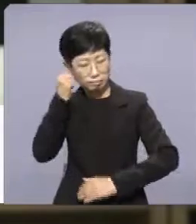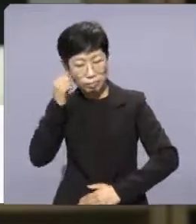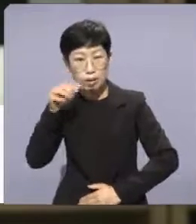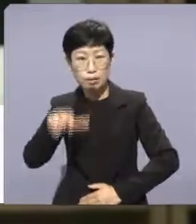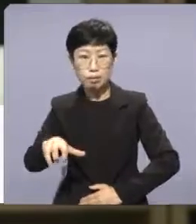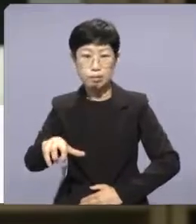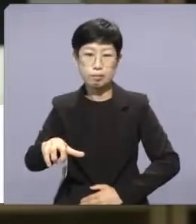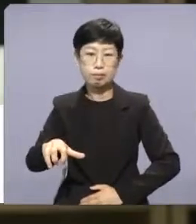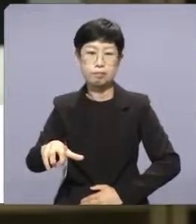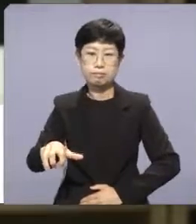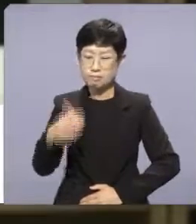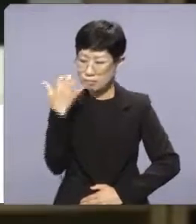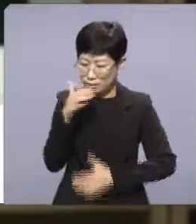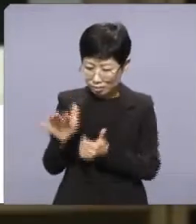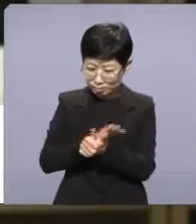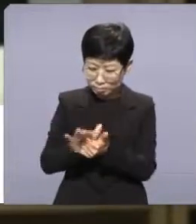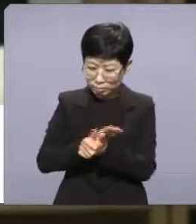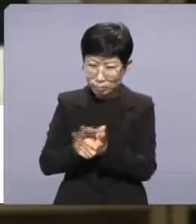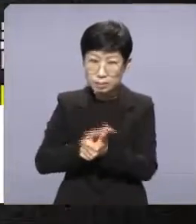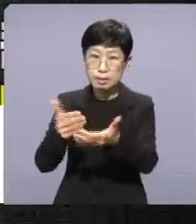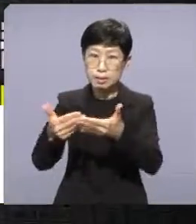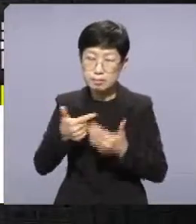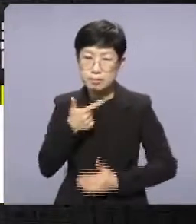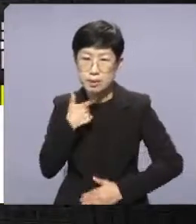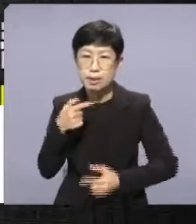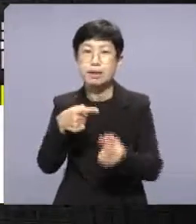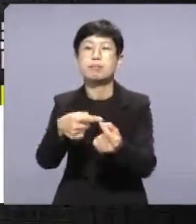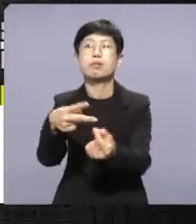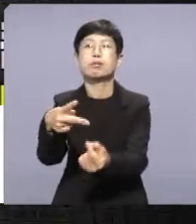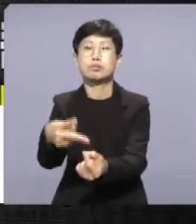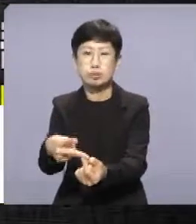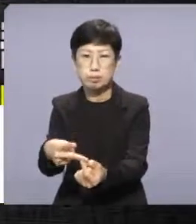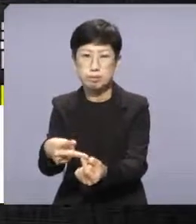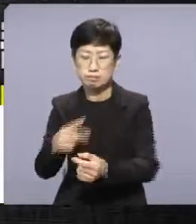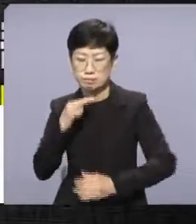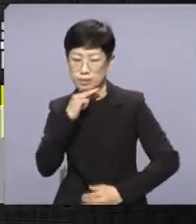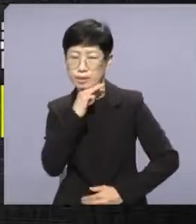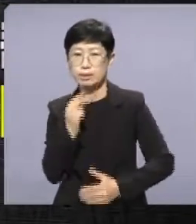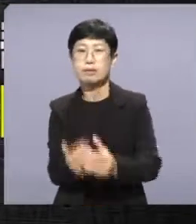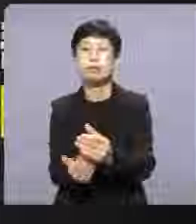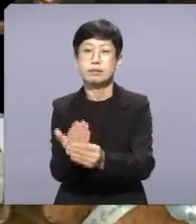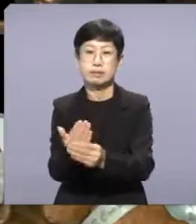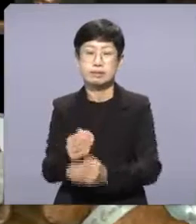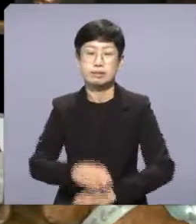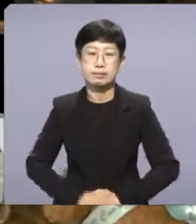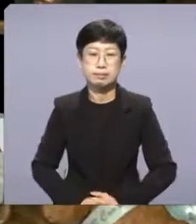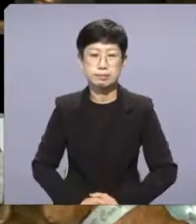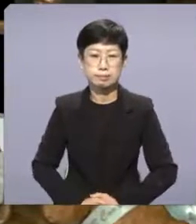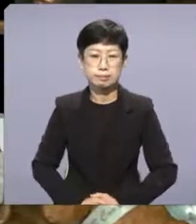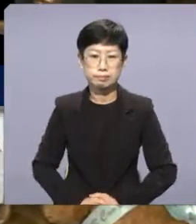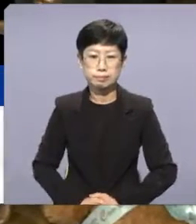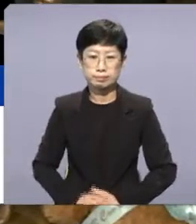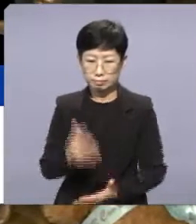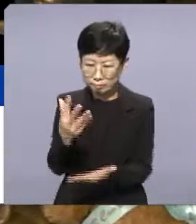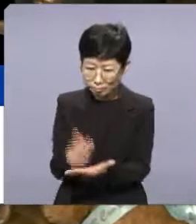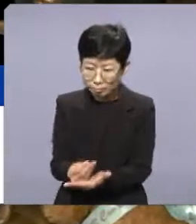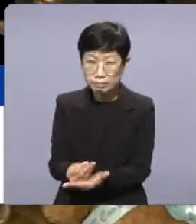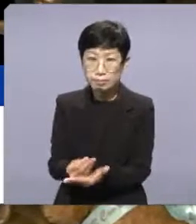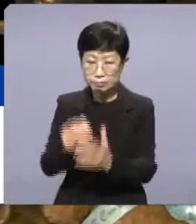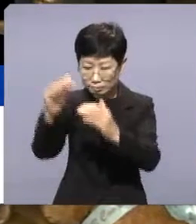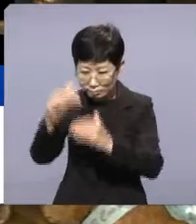숙박업소에서 김성진 아이카이스트 대표로부터 두 차례 성상납을 받았다는 주장. 녹취록 나가는